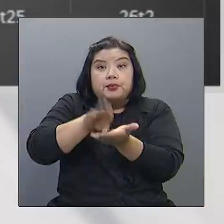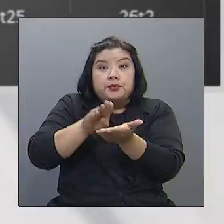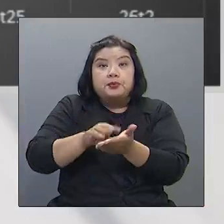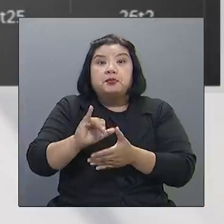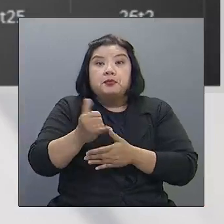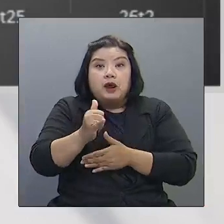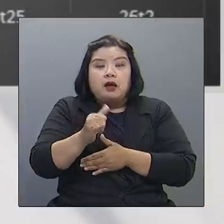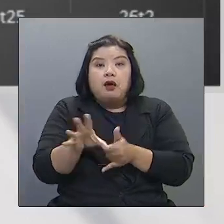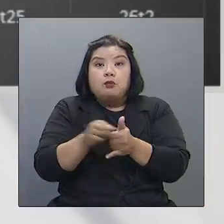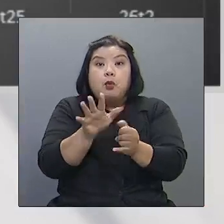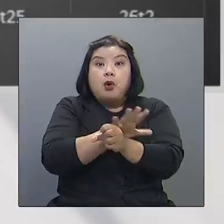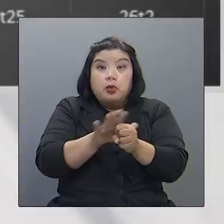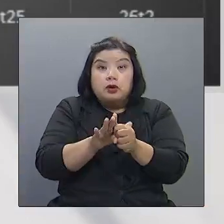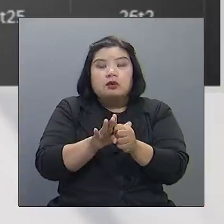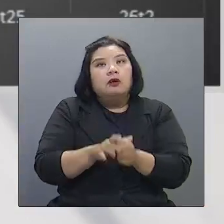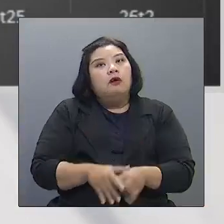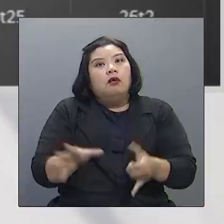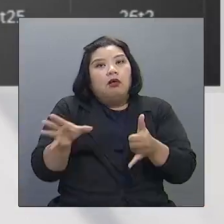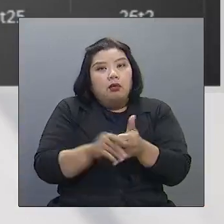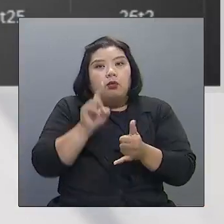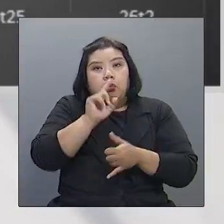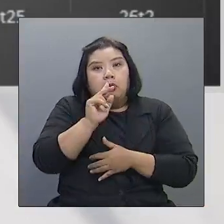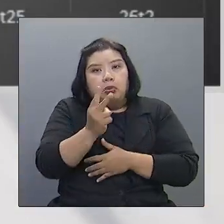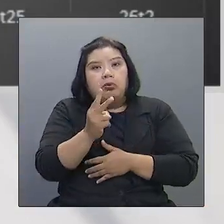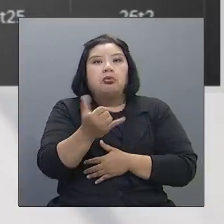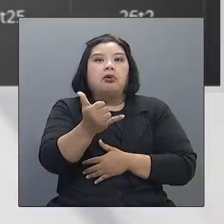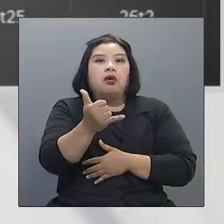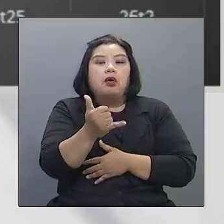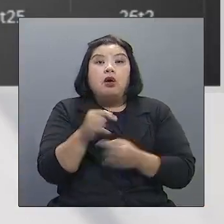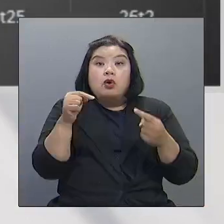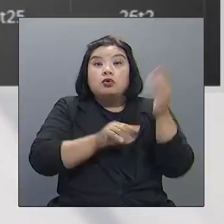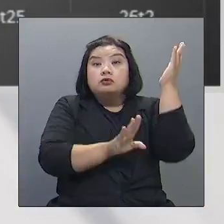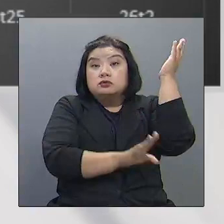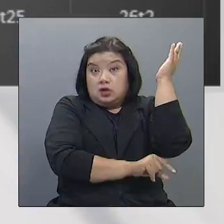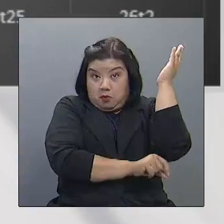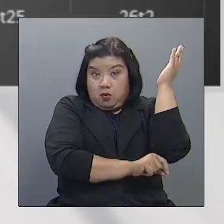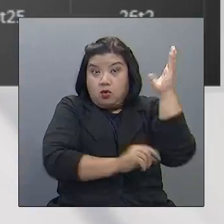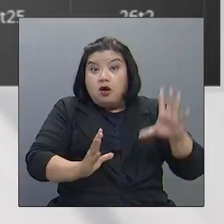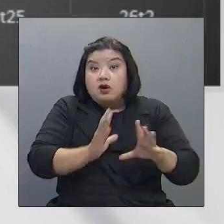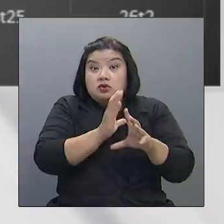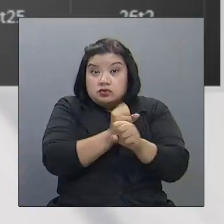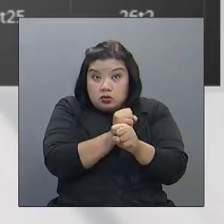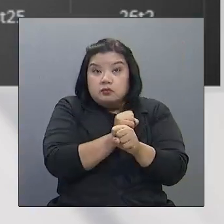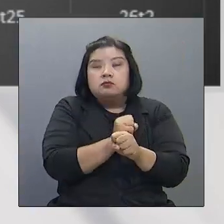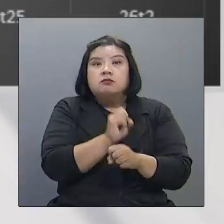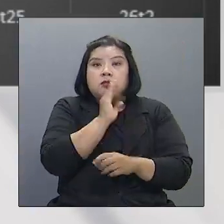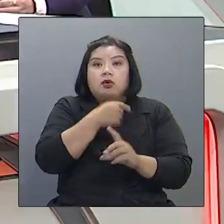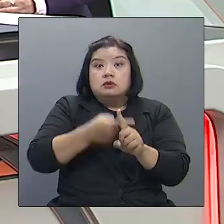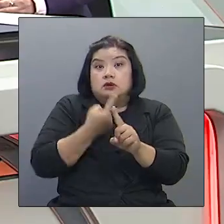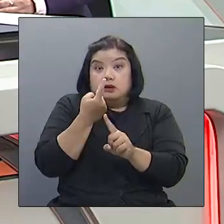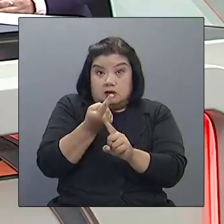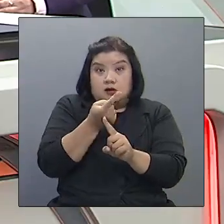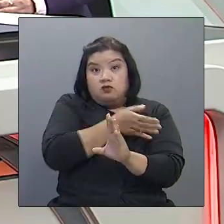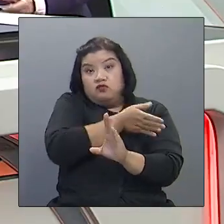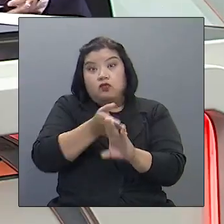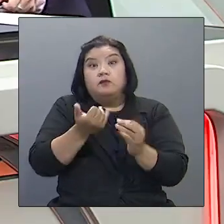ำให้การติดเชื้อซ้ำเพิ่มมากขึ้นได้อย่างในสิงคโปร์มีรายงานนะคะว่าเฉพาะในช่วงเดือนที่ผ่านมาอัตราการติ